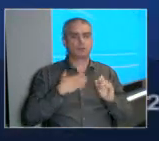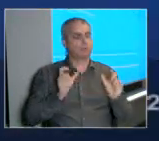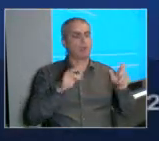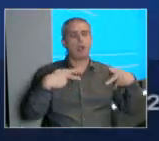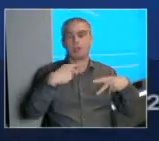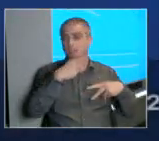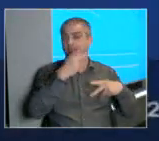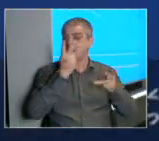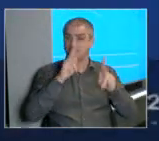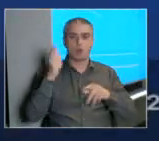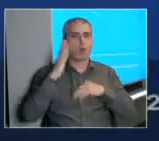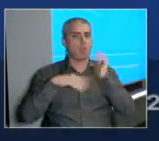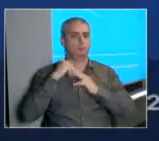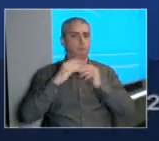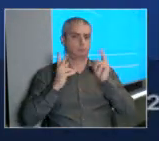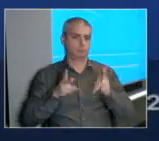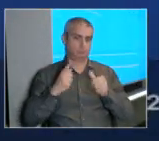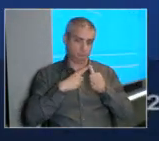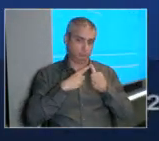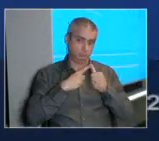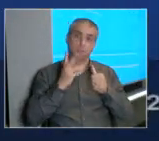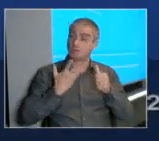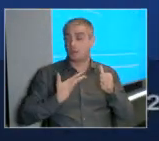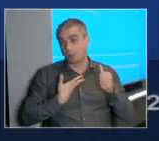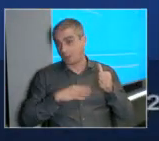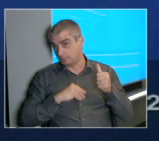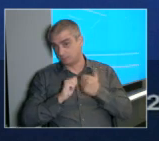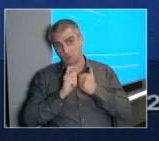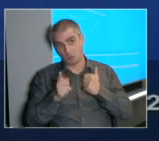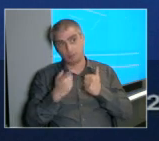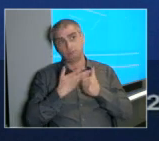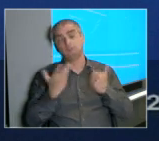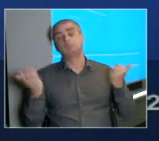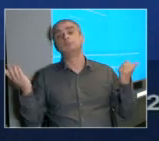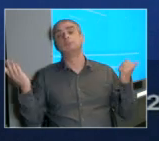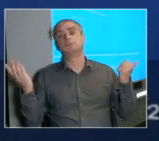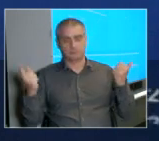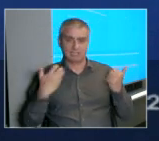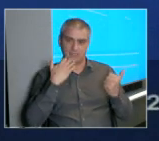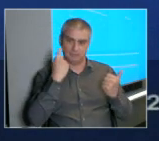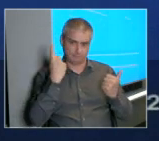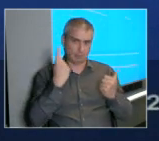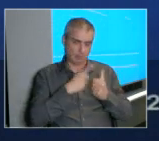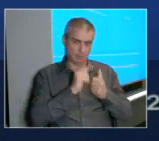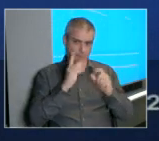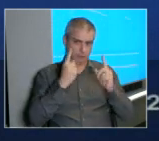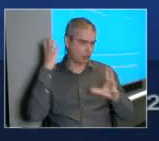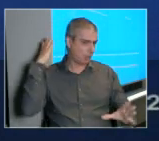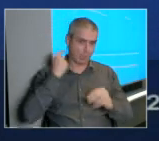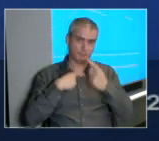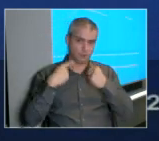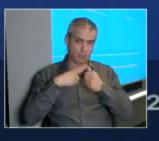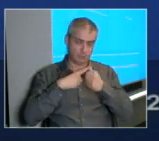ועל היכולות שהיא מפתחת. זה הסבר, אתה יכול לקבל אותו, אתה לא יכול, אתה יכול לבוז לו, אבל זה ההסבר למה שקרה לאורך